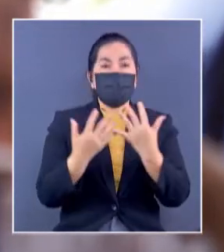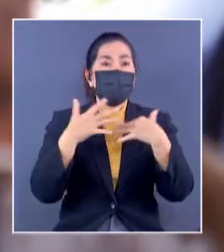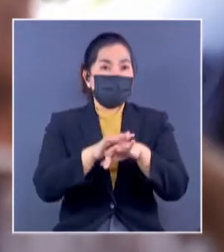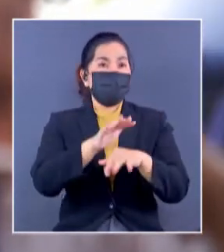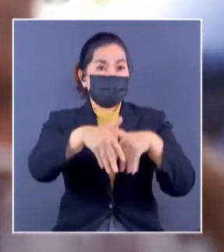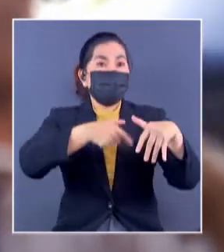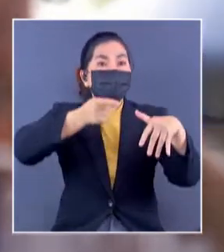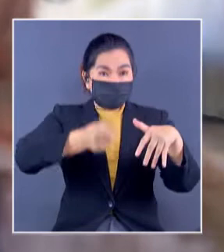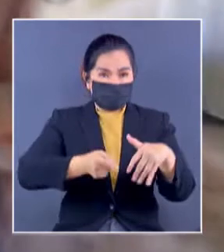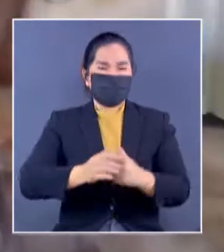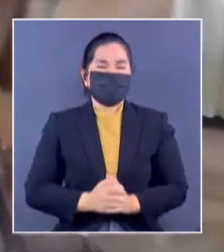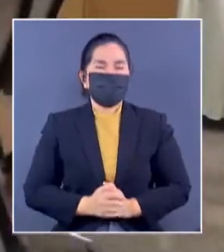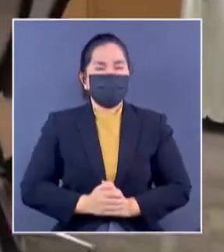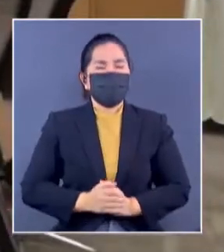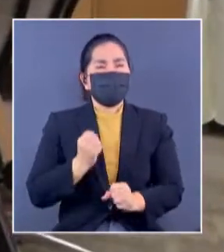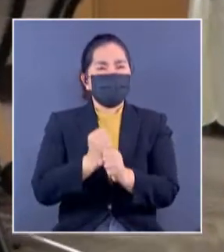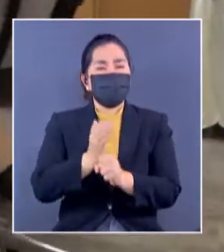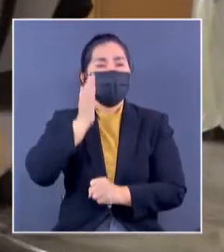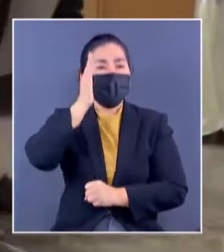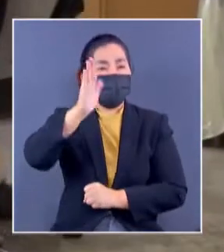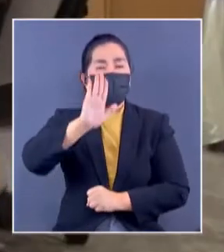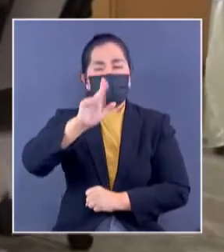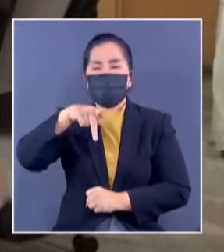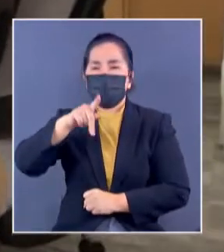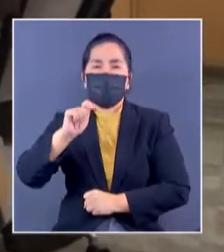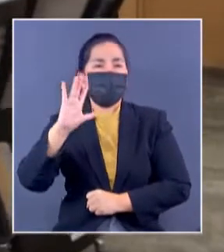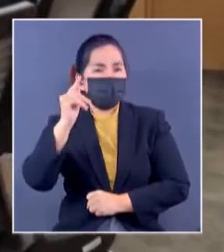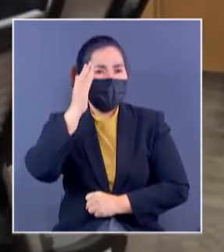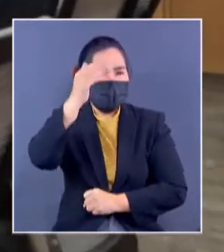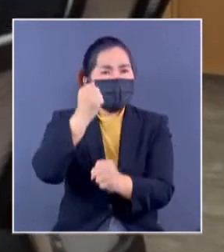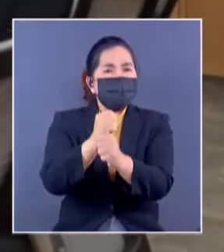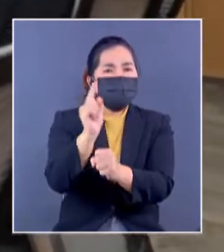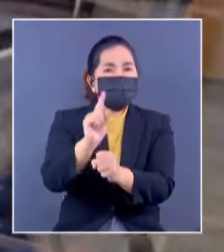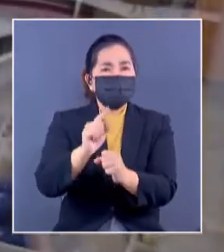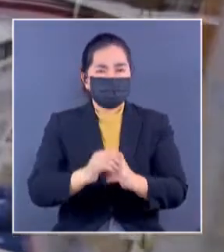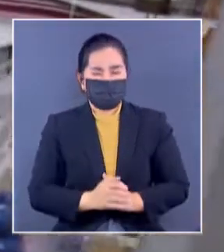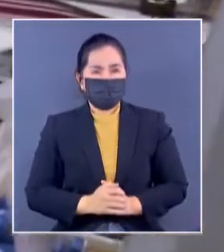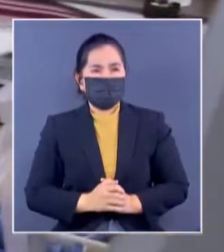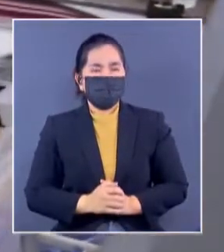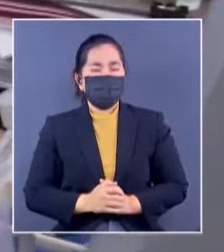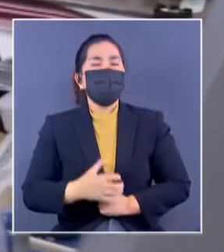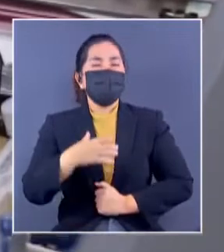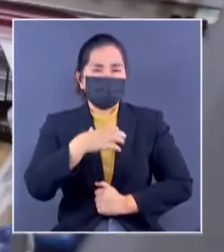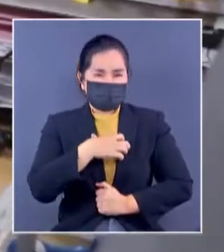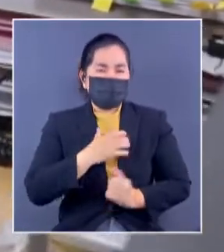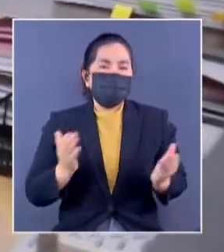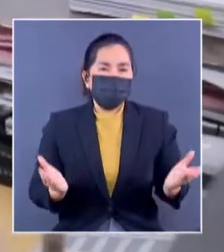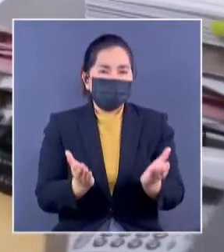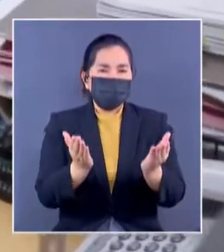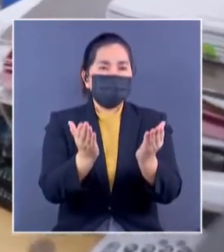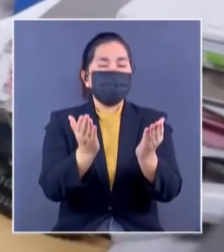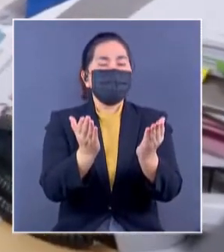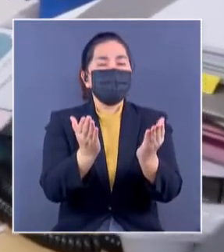คนในชุมชนทิศทางการดำเนินงานของสถาบันพัฒนาองค์กรชุมชนในฝั่งนี้ไปเนี่ยเราต้องการส่งเสริมสนับส